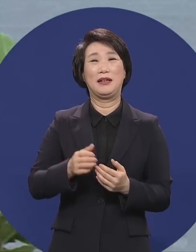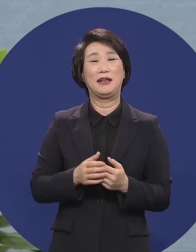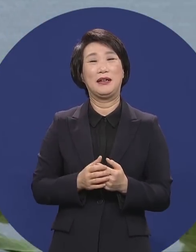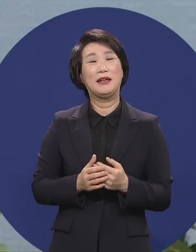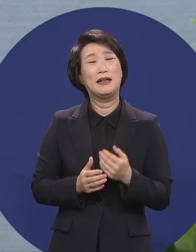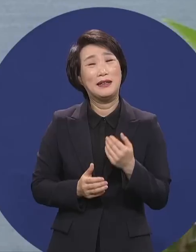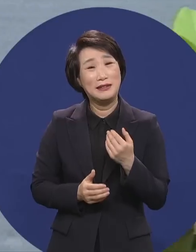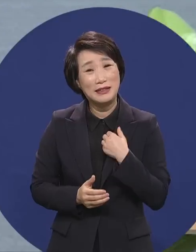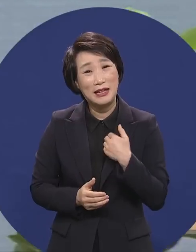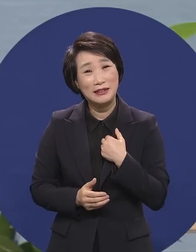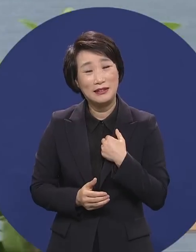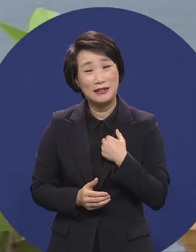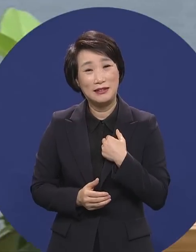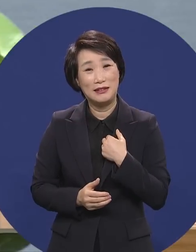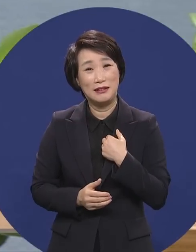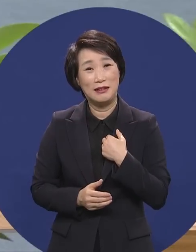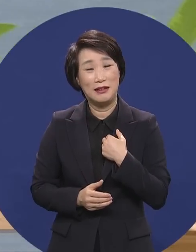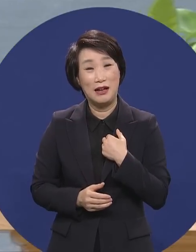나는